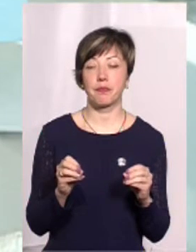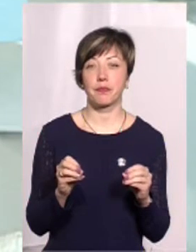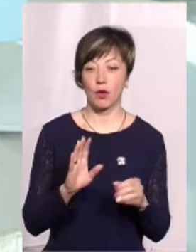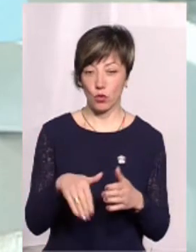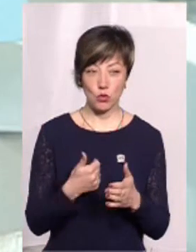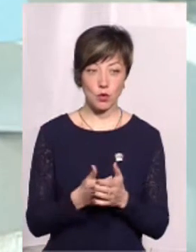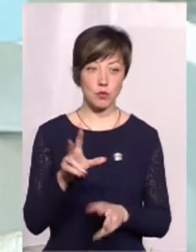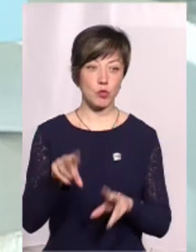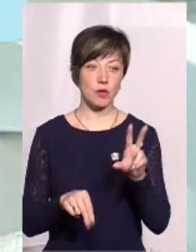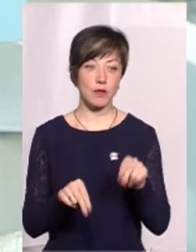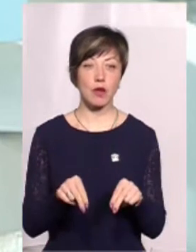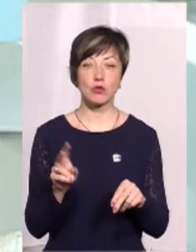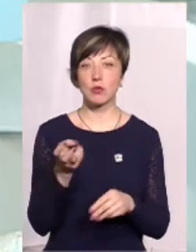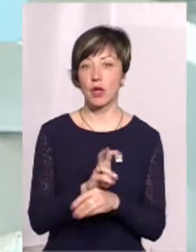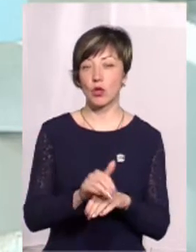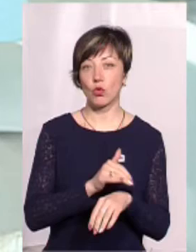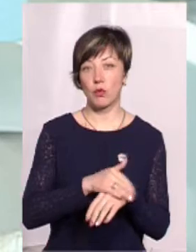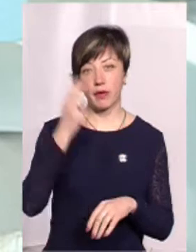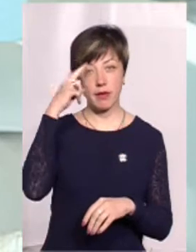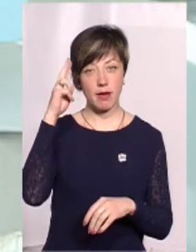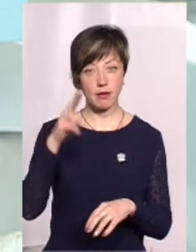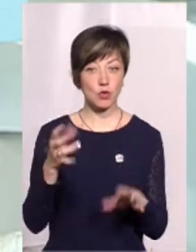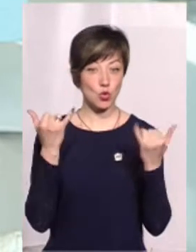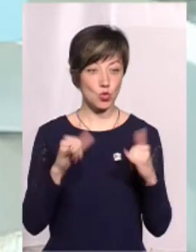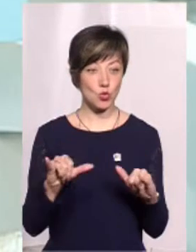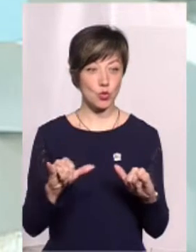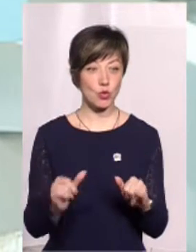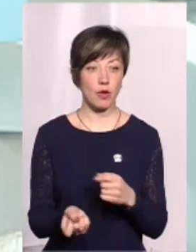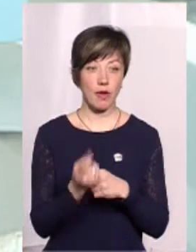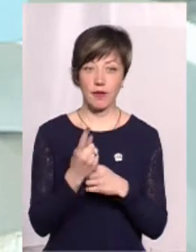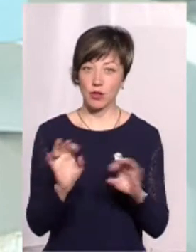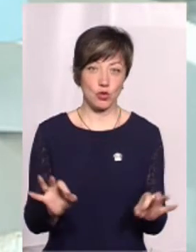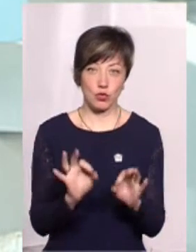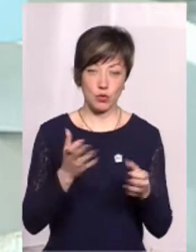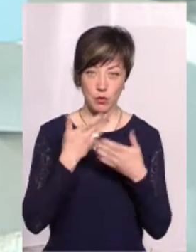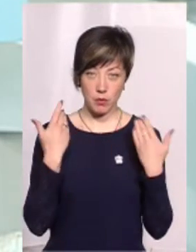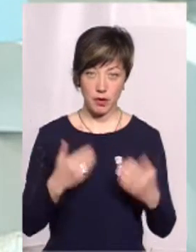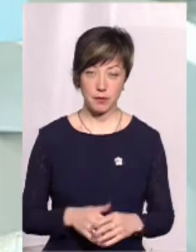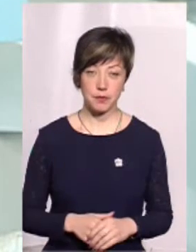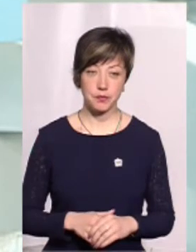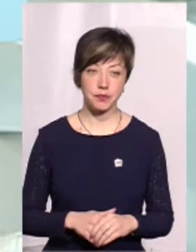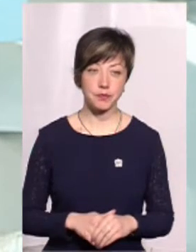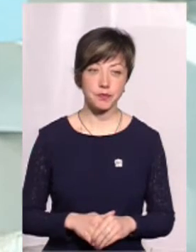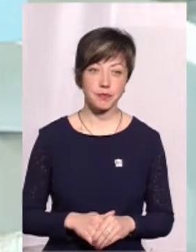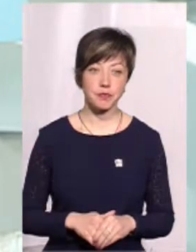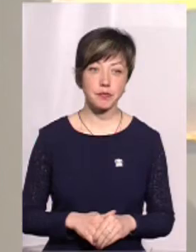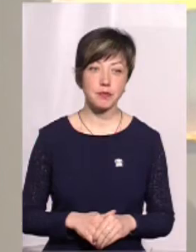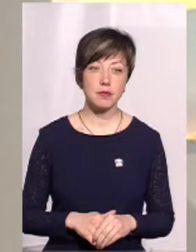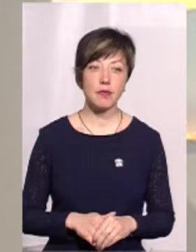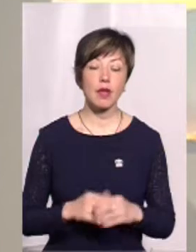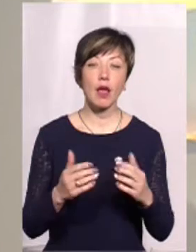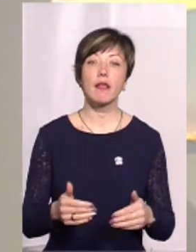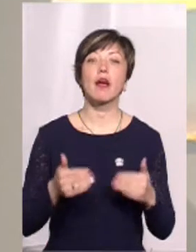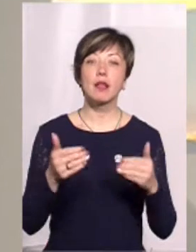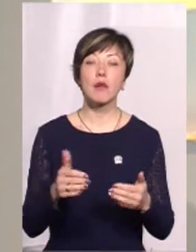до цих пір сподіваються, що прийде добрий дядя, нам якесь чудо явить, там нічого немає. Ну і от на